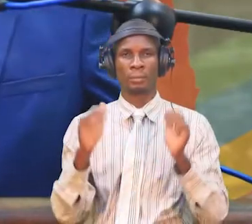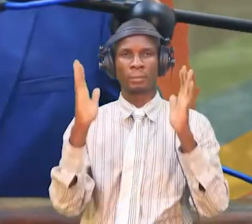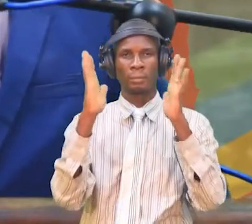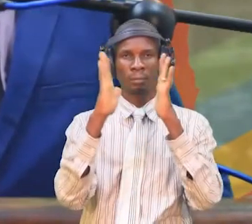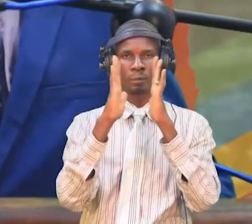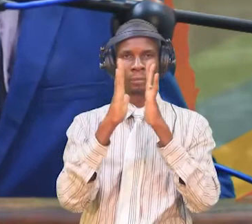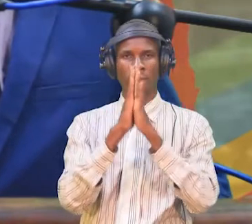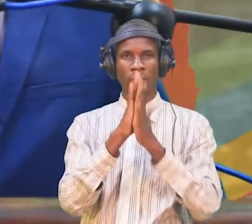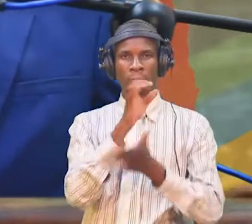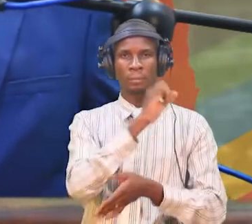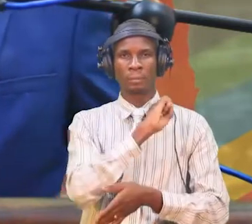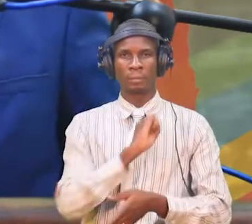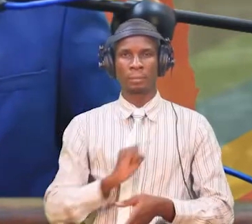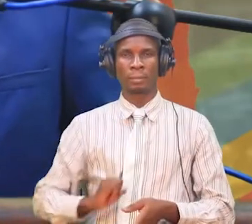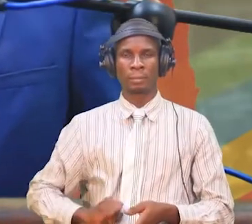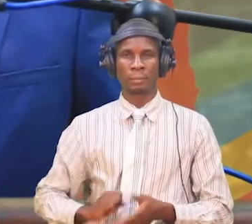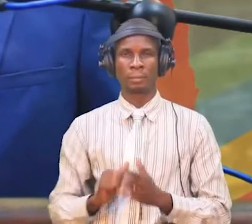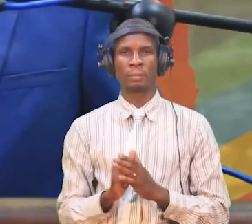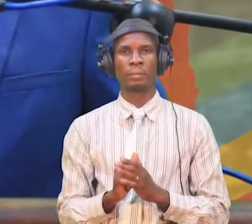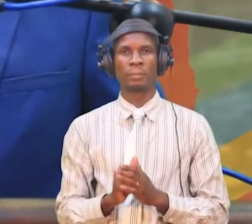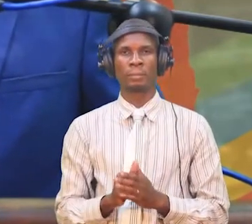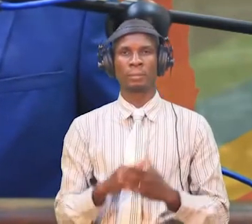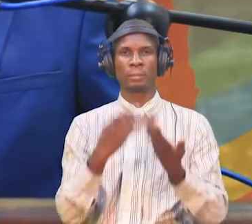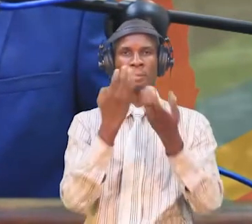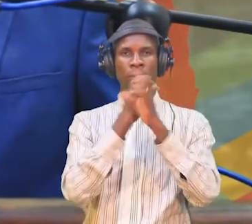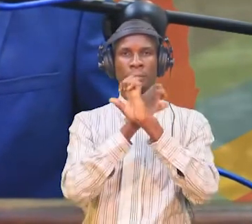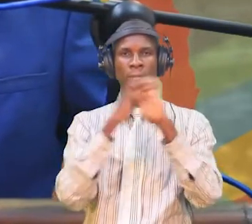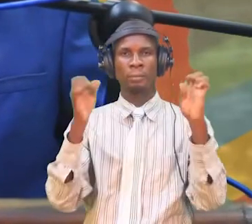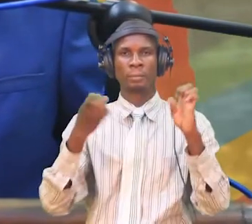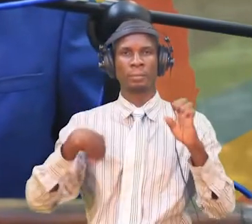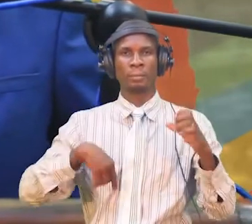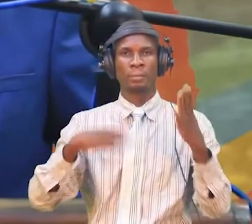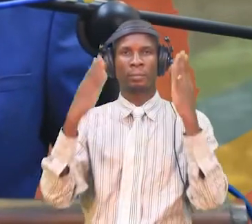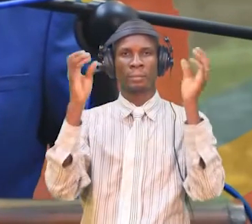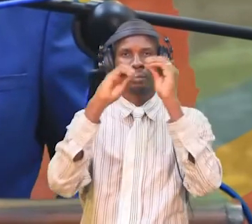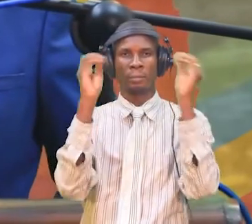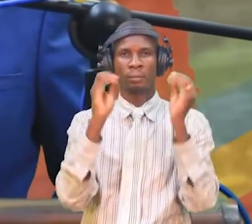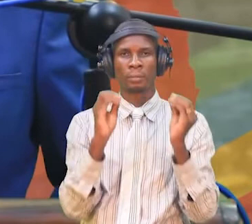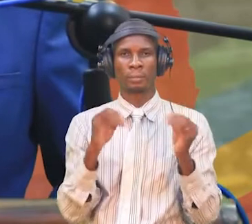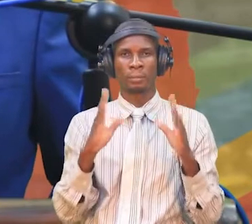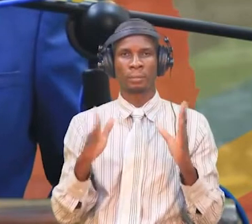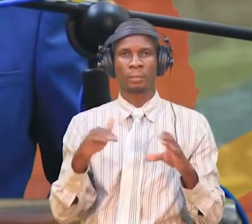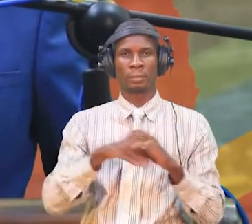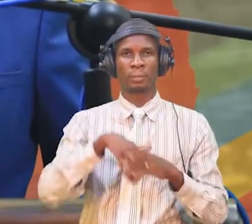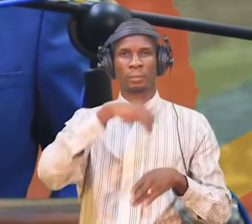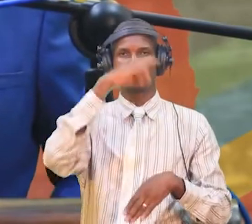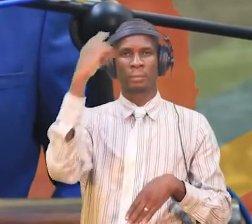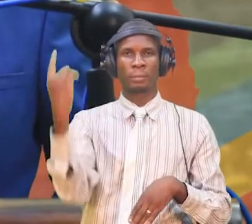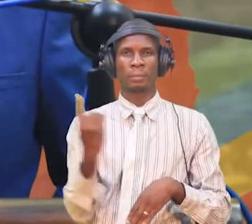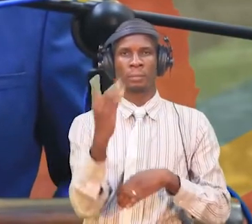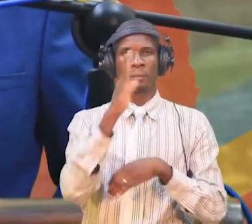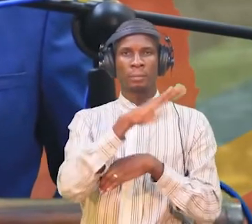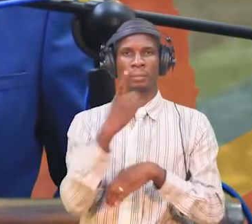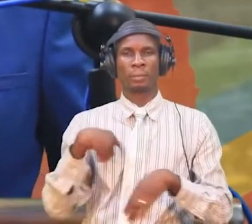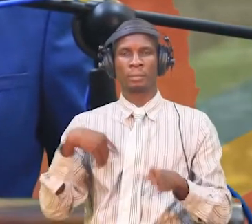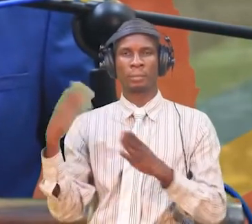Prions le Seigneur. Tobonde lankolo. Éternel notre Dieu, créateur de l'univers. Yawe nzambe na biso. Ce soir, nous